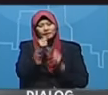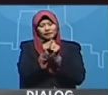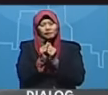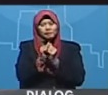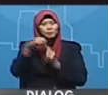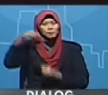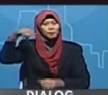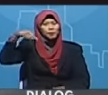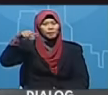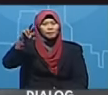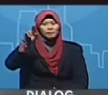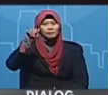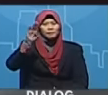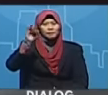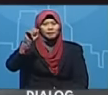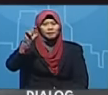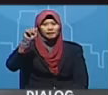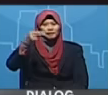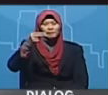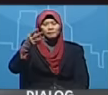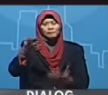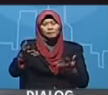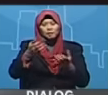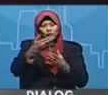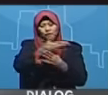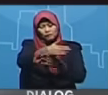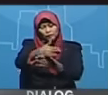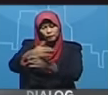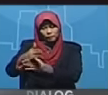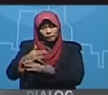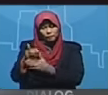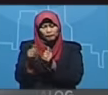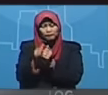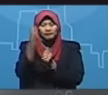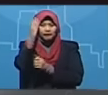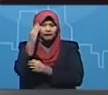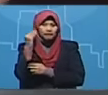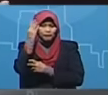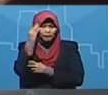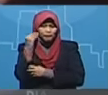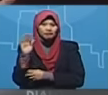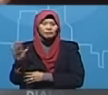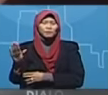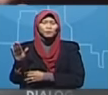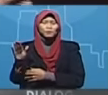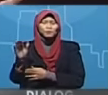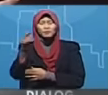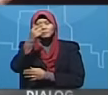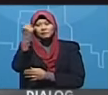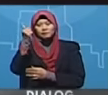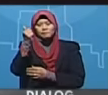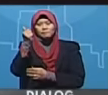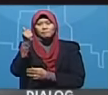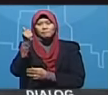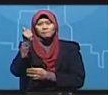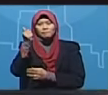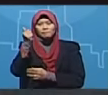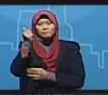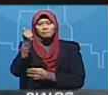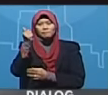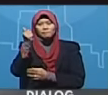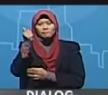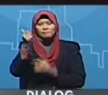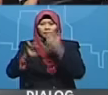adalah Puan Rabithah Yusof yang ingin berkongsi pengalaman beliau ditipu dalam hal-hal package pelancongan ini. Hello, Assalamualaikum Puan